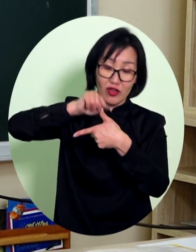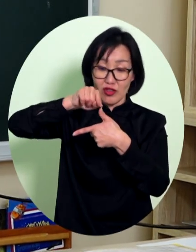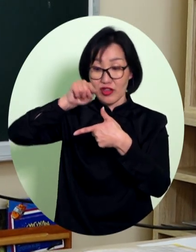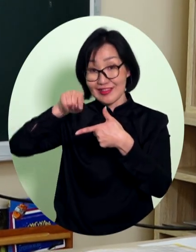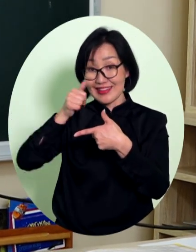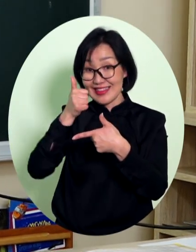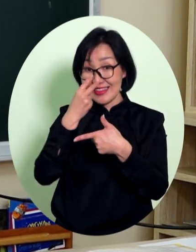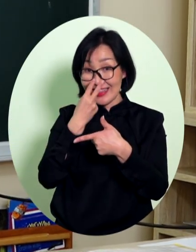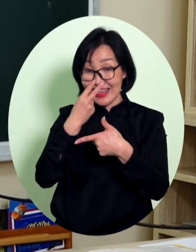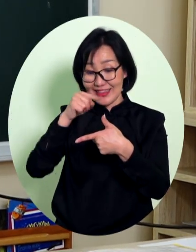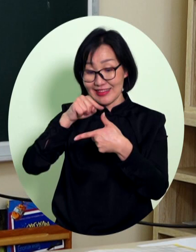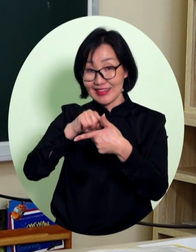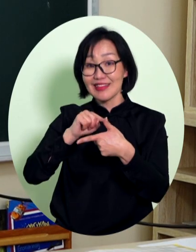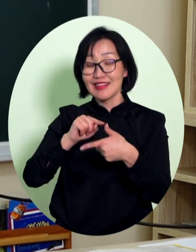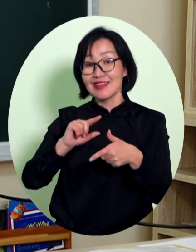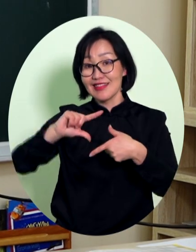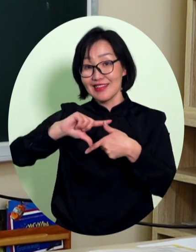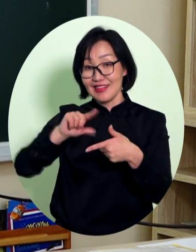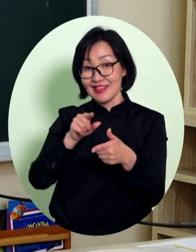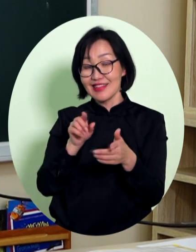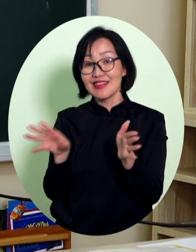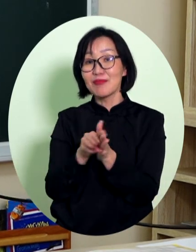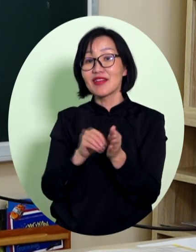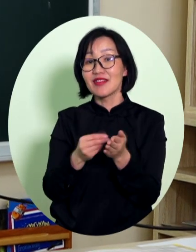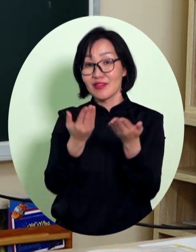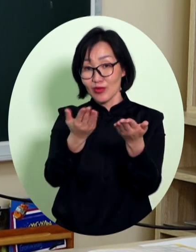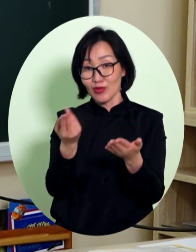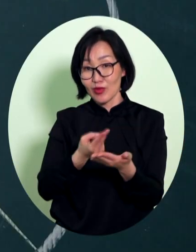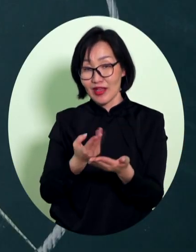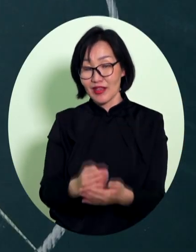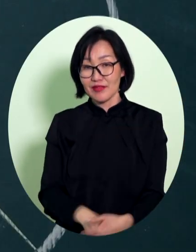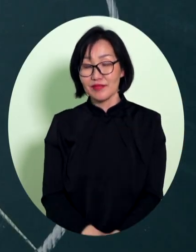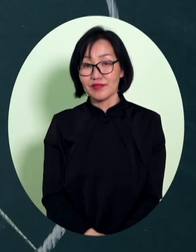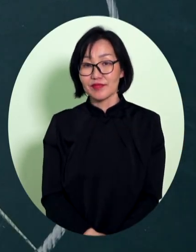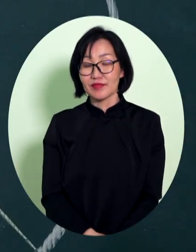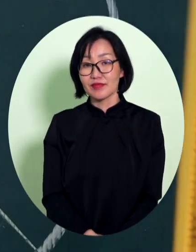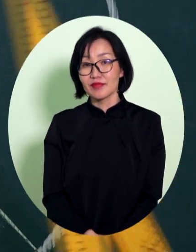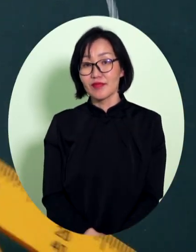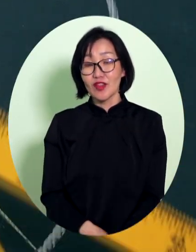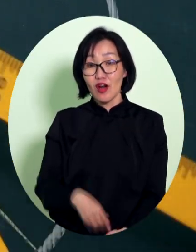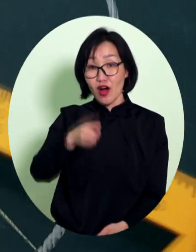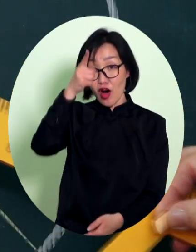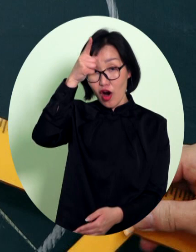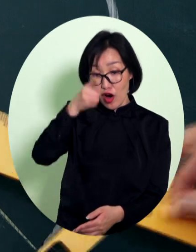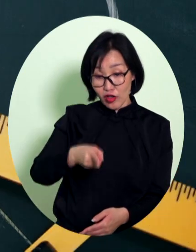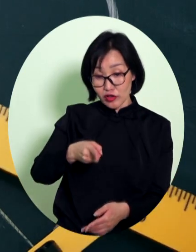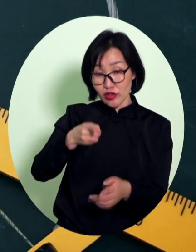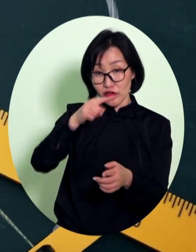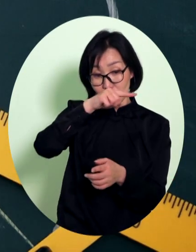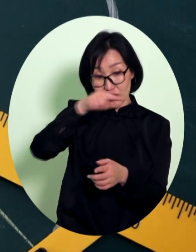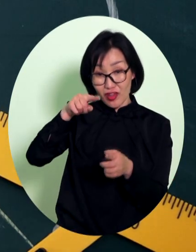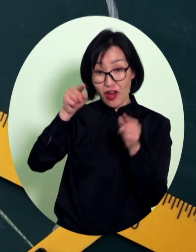тэрнийхээ тэгш өнцөгт үүсгэгч хоёр талынхаа огтлолыг тойрог дээрээ тэмдэглээд огтлолын хоёр цэгээ